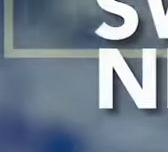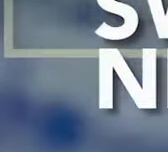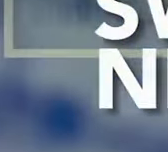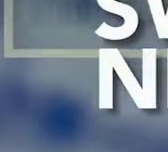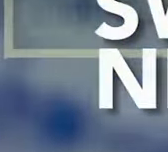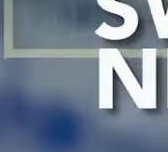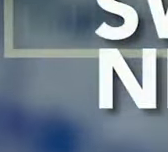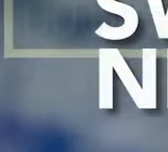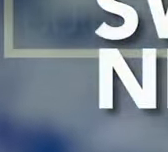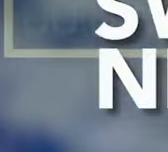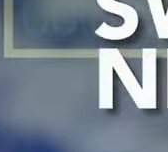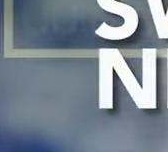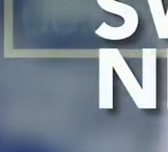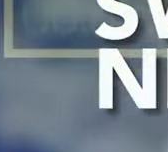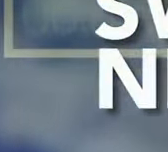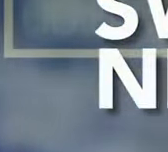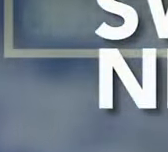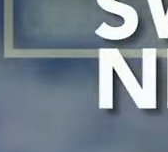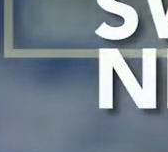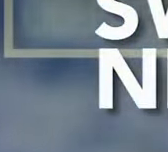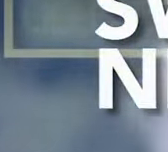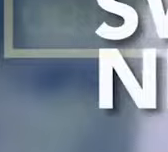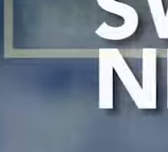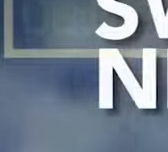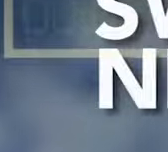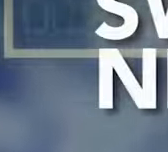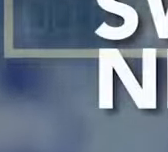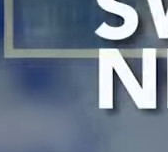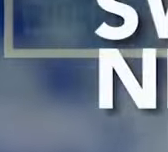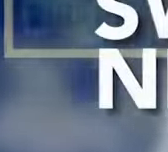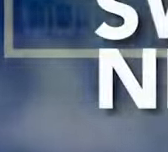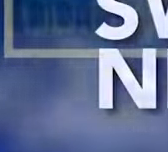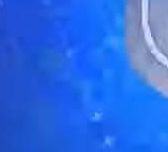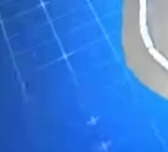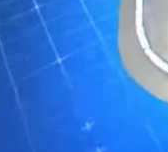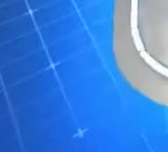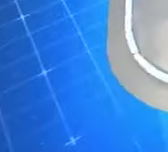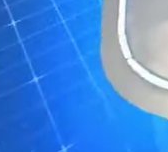At Marian Rivera may panibagong pakulo sa TikTok.